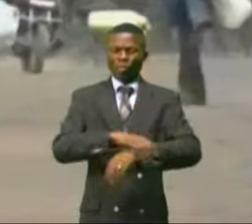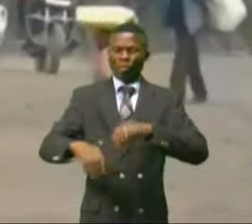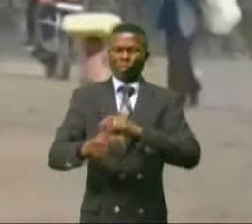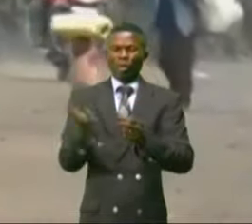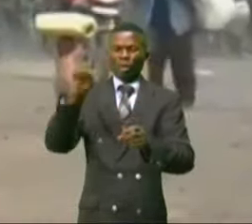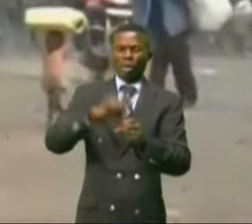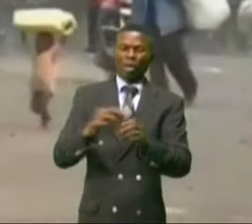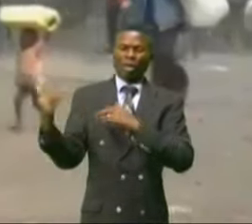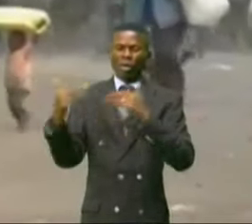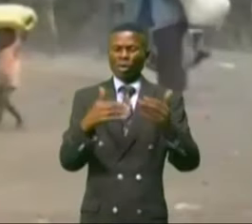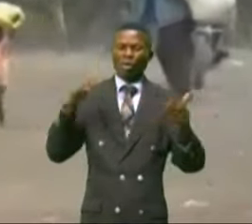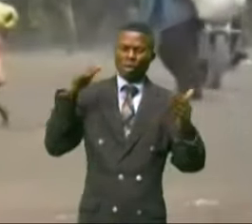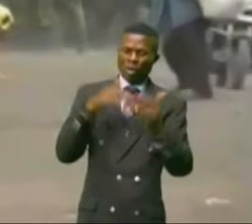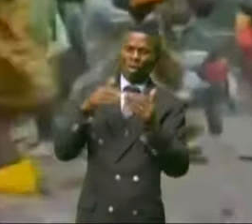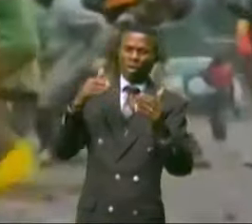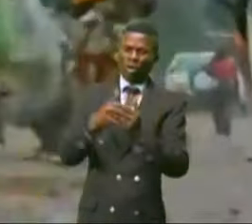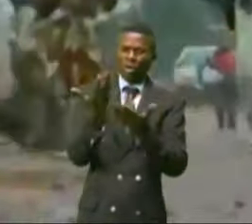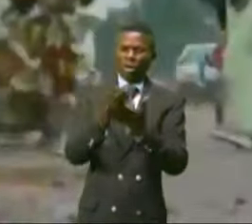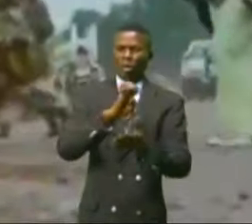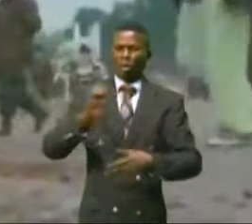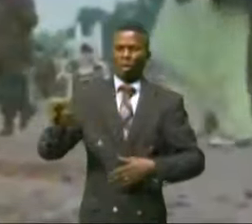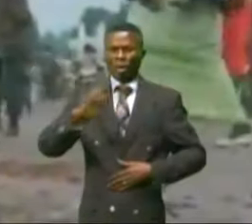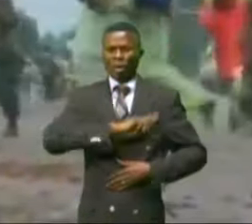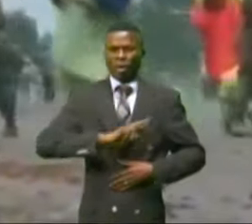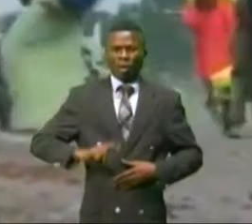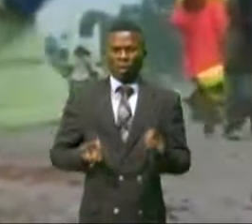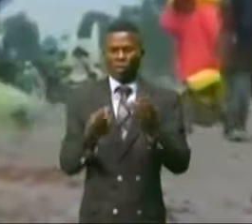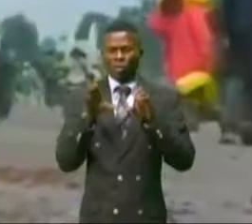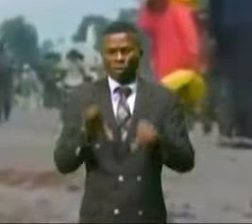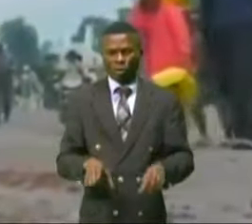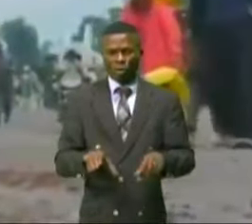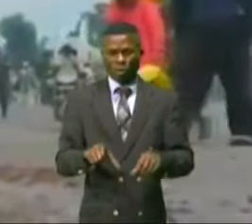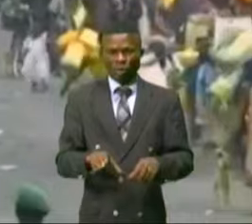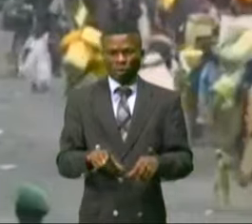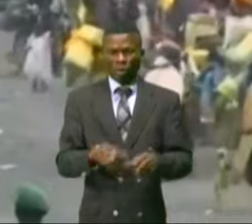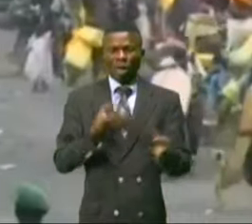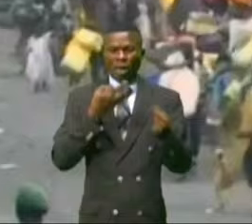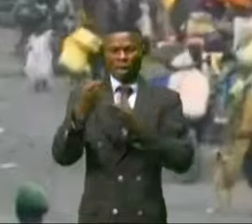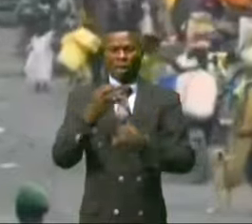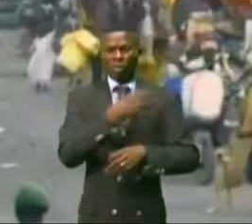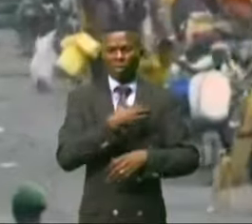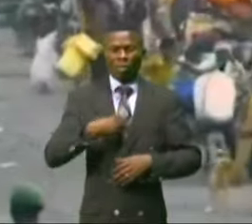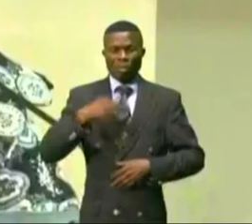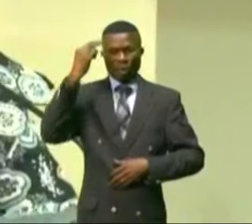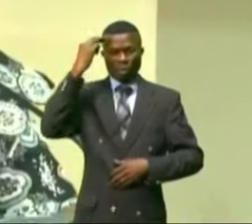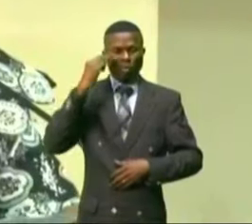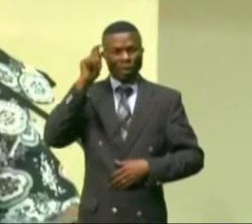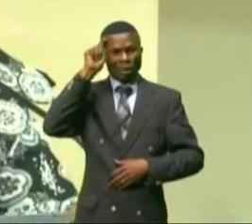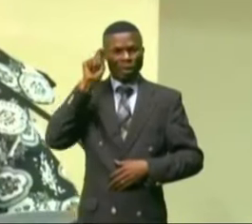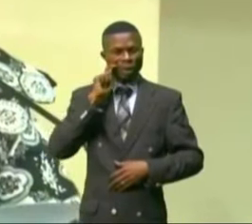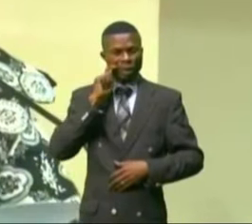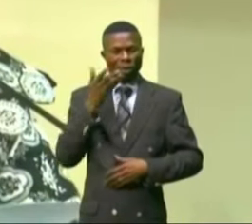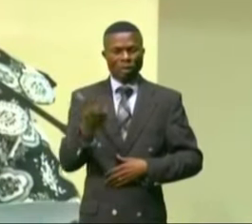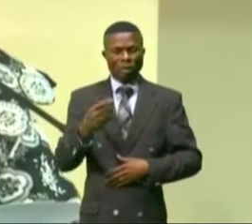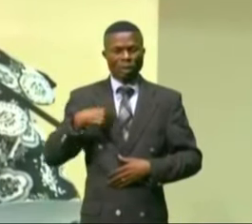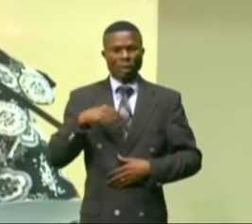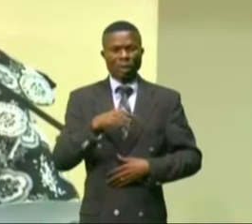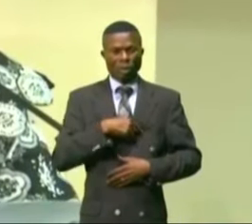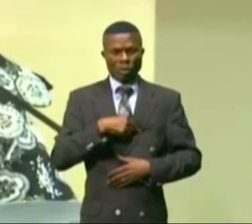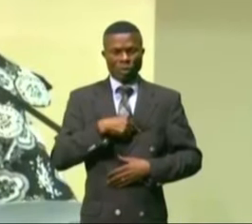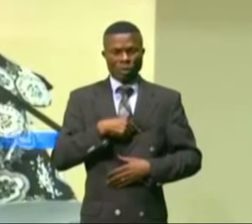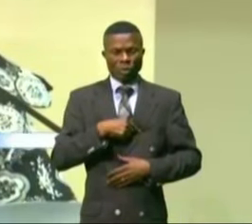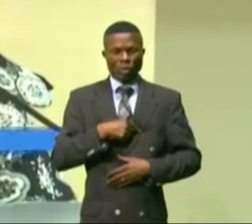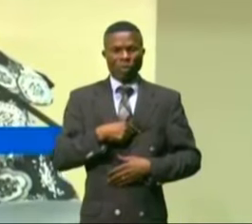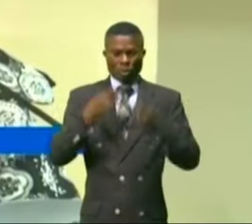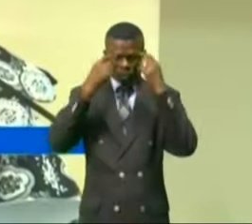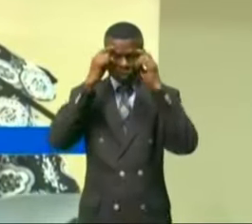la guerre d'agression dans la partie est de la RDC, a précisé la patronne du genre. Nous avons levé